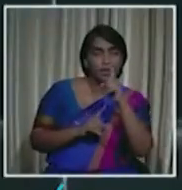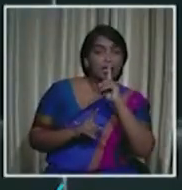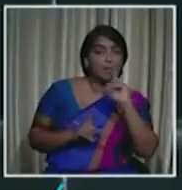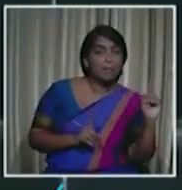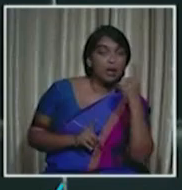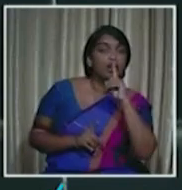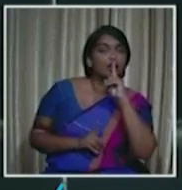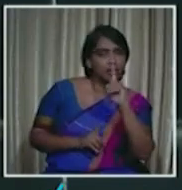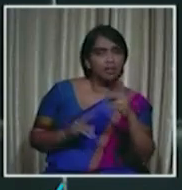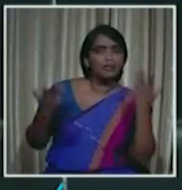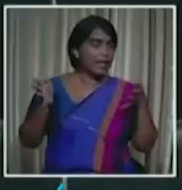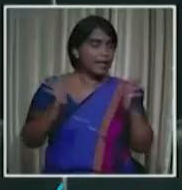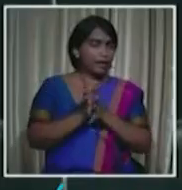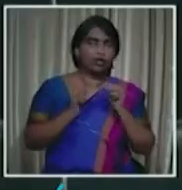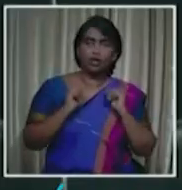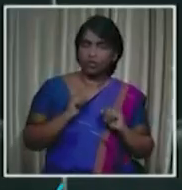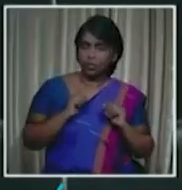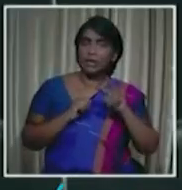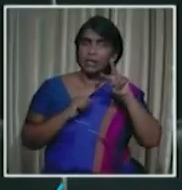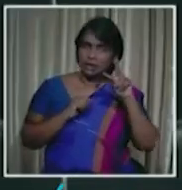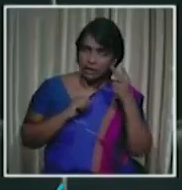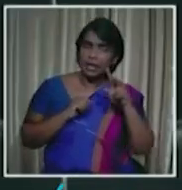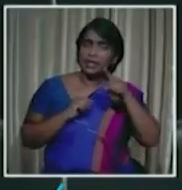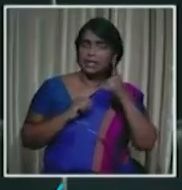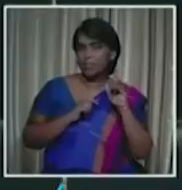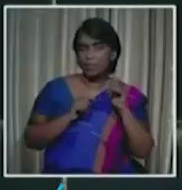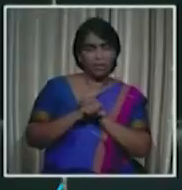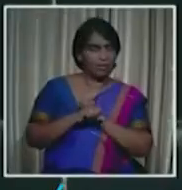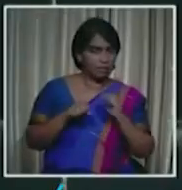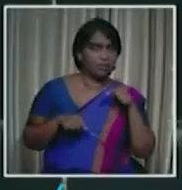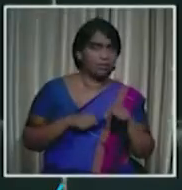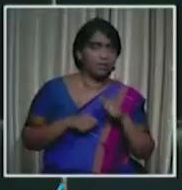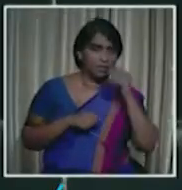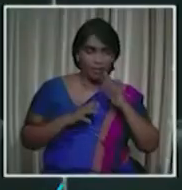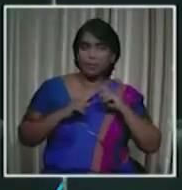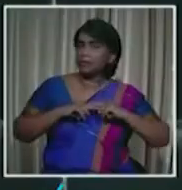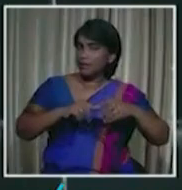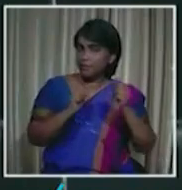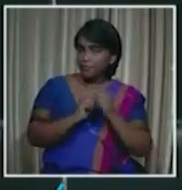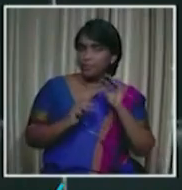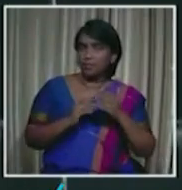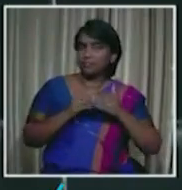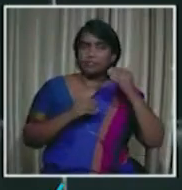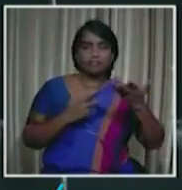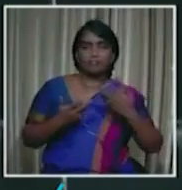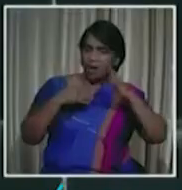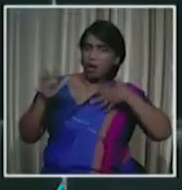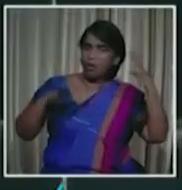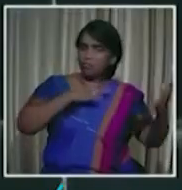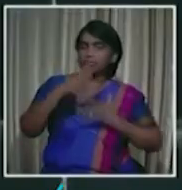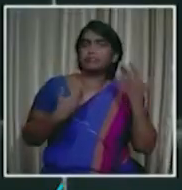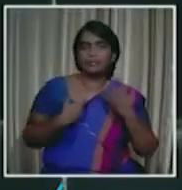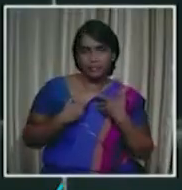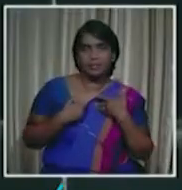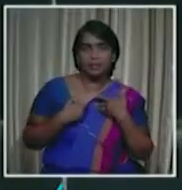දුන්නේ කියලා ඔක ඉවර කරන්නකෝ පොලිසිය. මේ 200ක් 175ක් නැතුව මේ සම්ප්‍රදායකේ කරොත් වැඩිකල් අපිවත් පන්නලා දානවා මෙතන. එතකොට